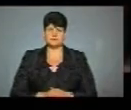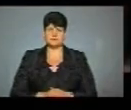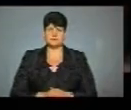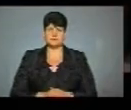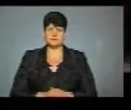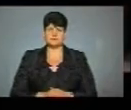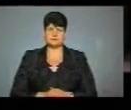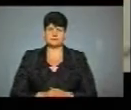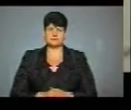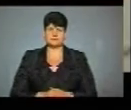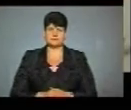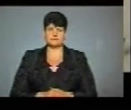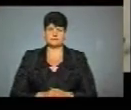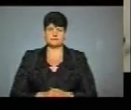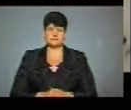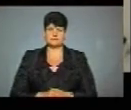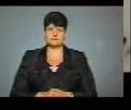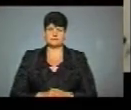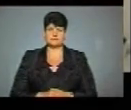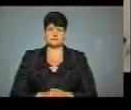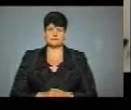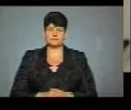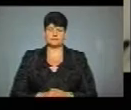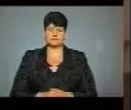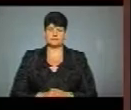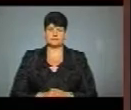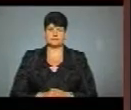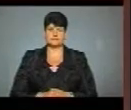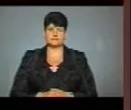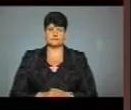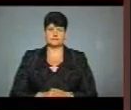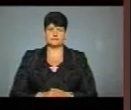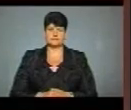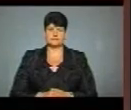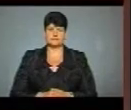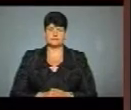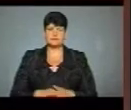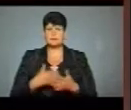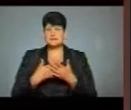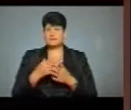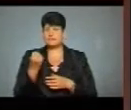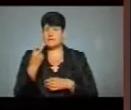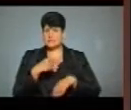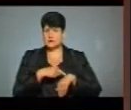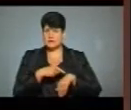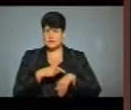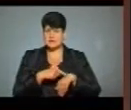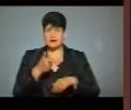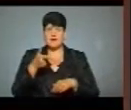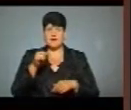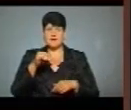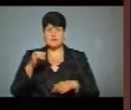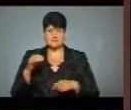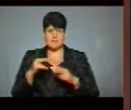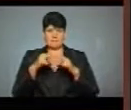Федір Коцаба, Богдана Сарабун. Новини на Суспільному, Тернопіль. Близько 12-ї години на Гаївському мості